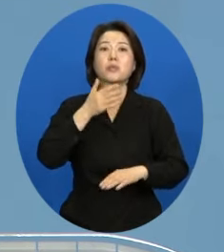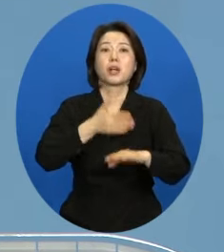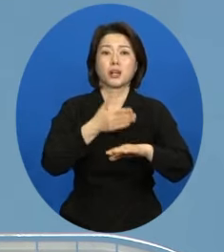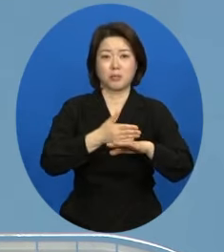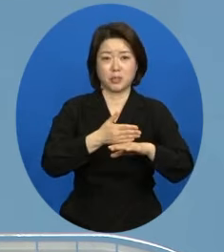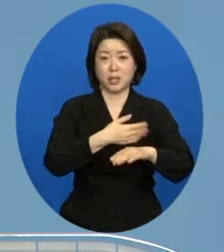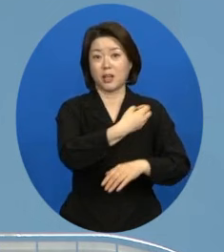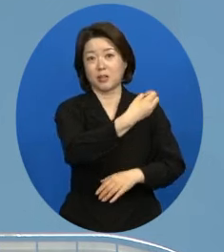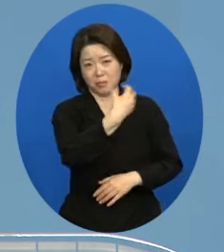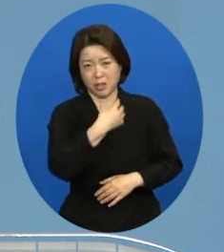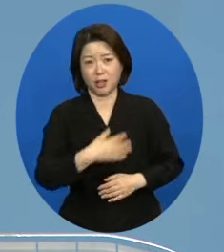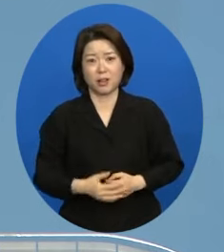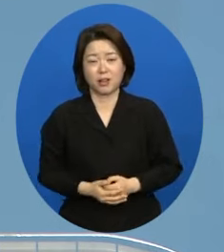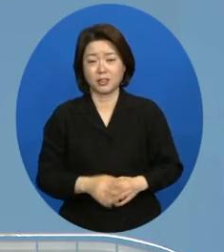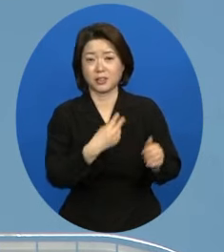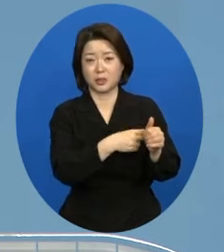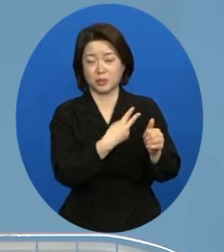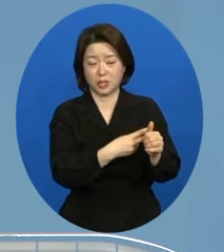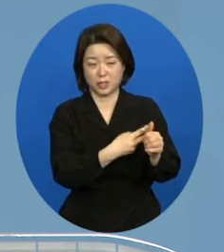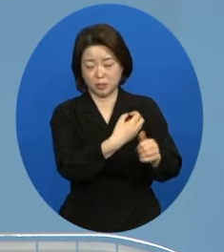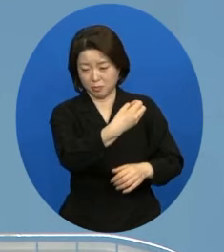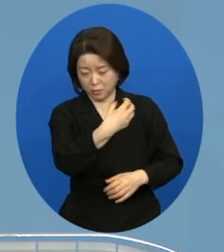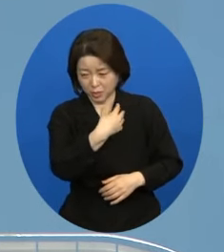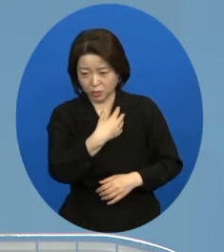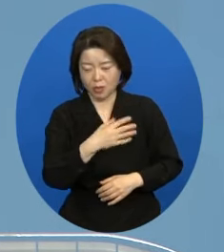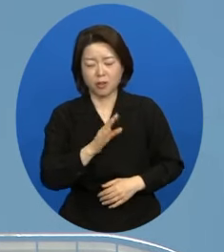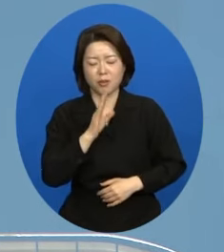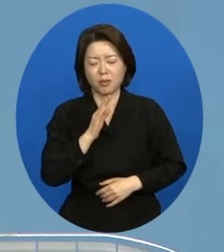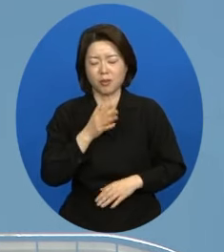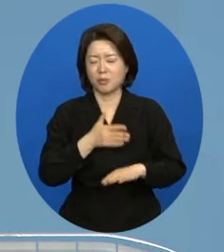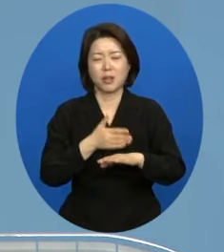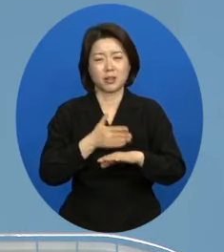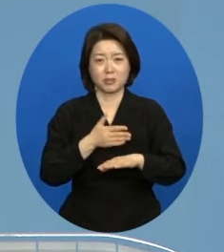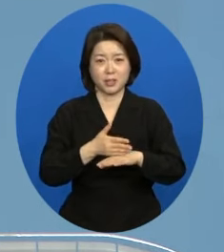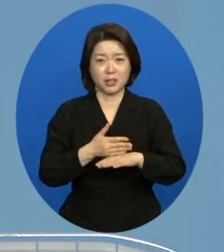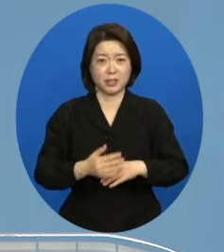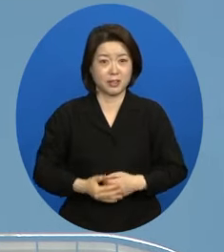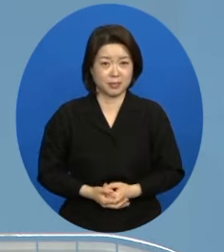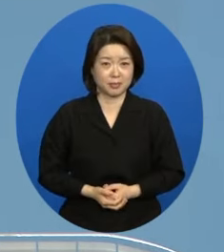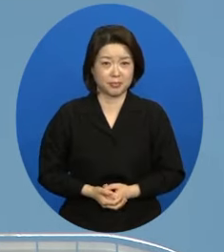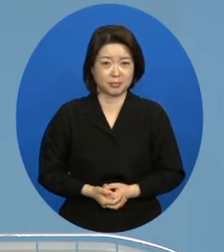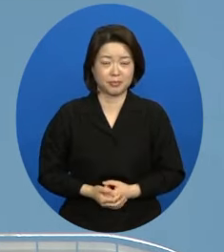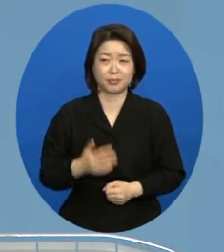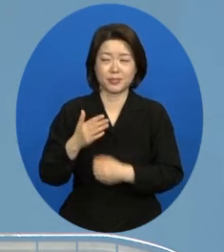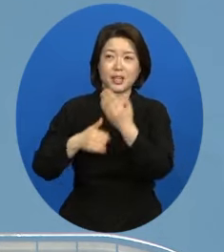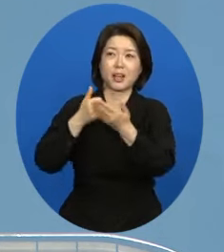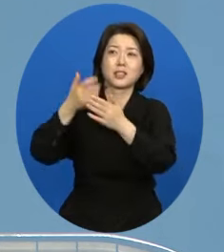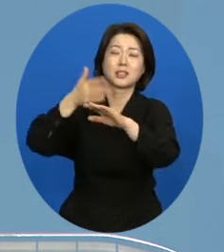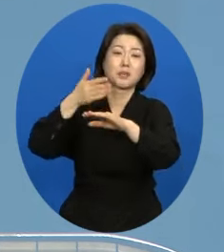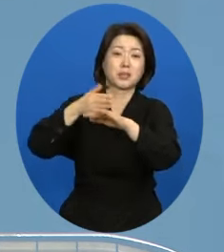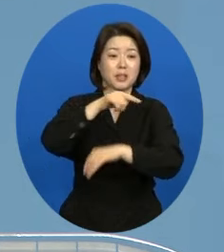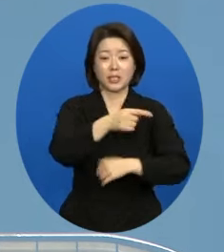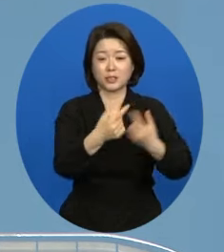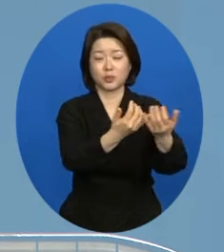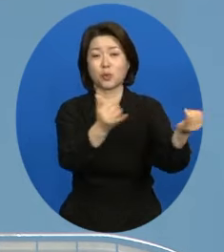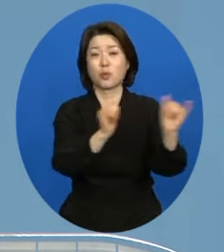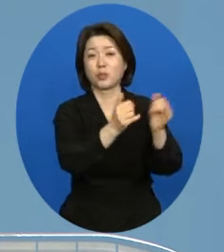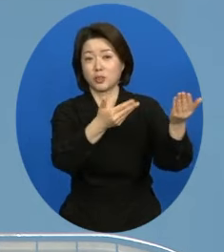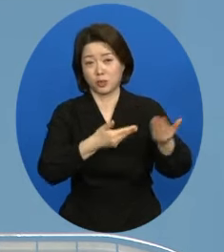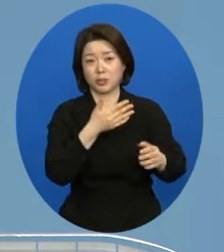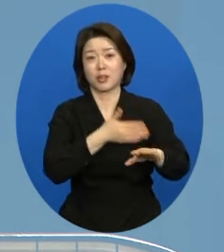감사합니다 그 선생님이 고을 듣고 제가 얼마나 감사한지 하나님감사합니다 주셔서